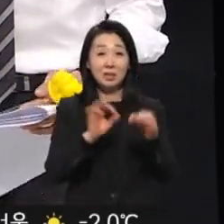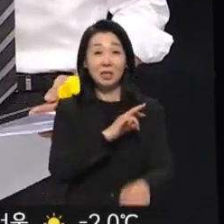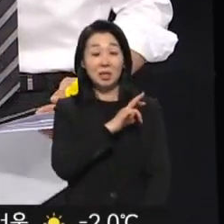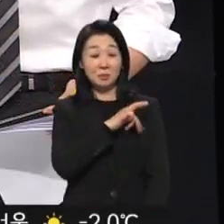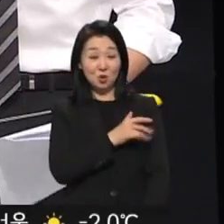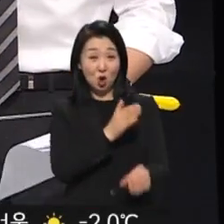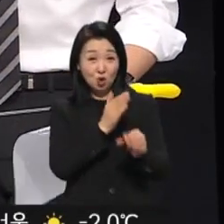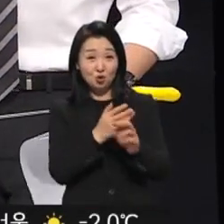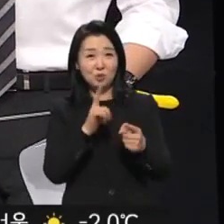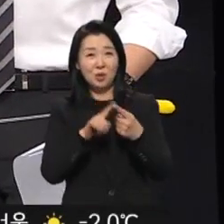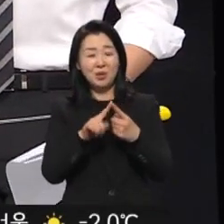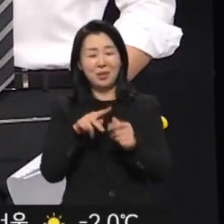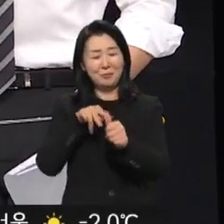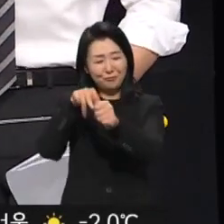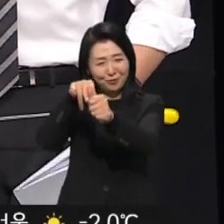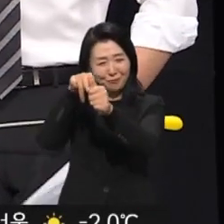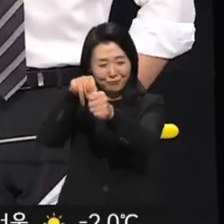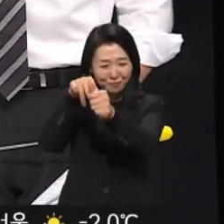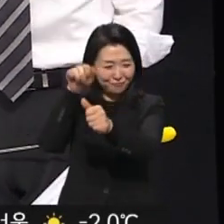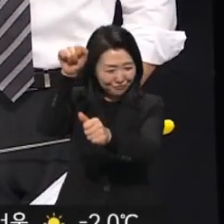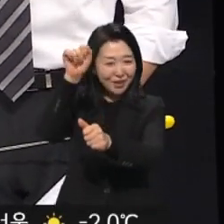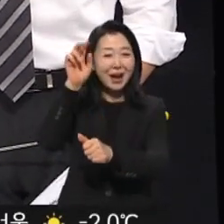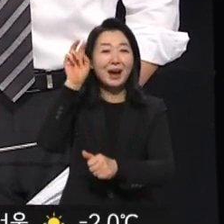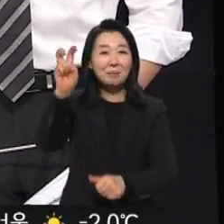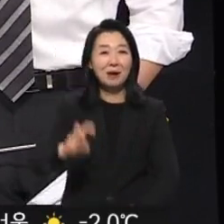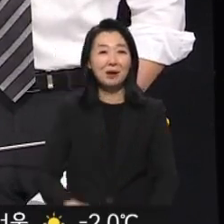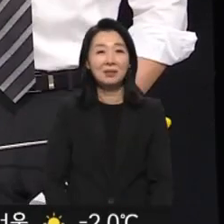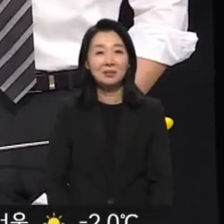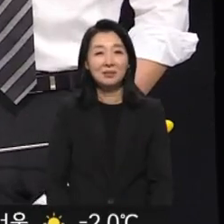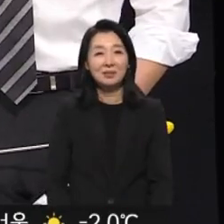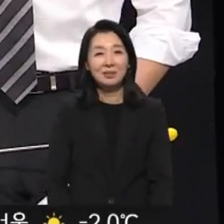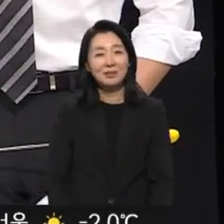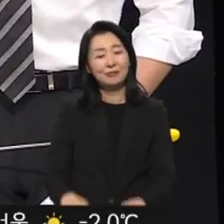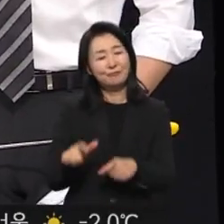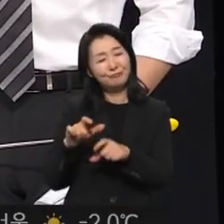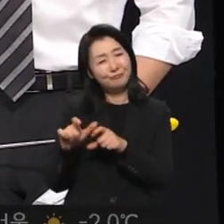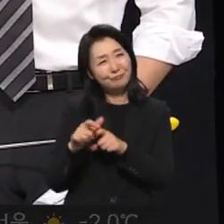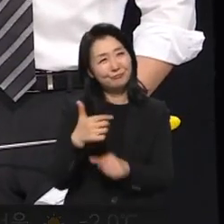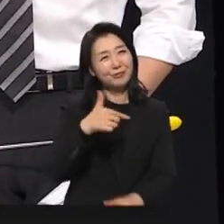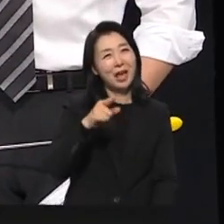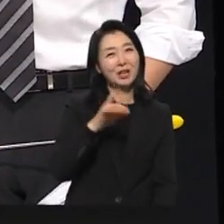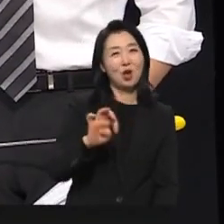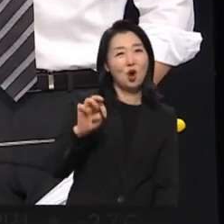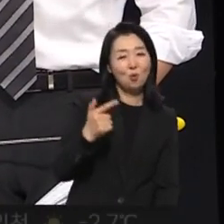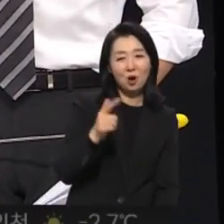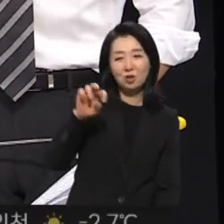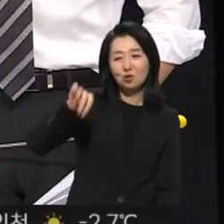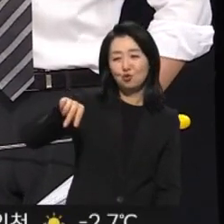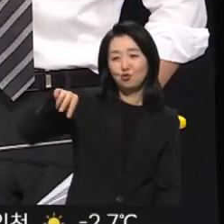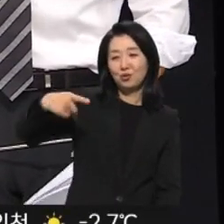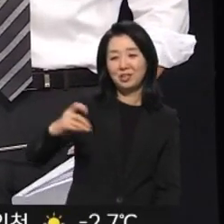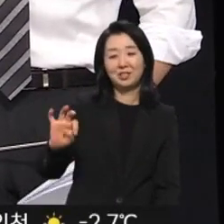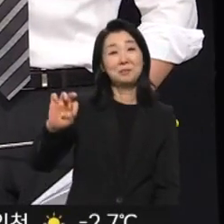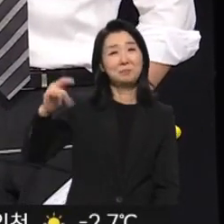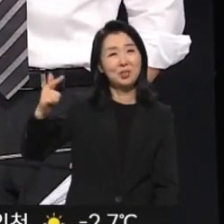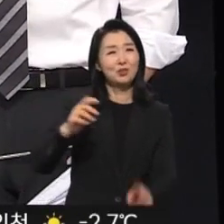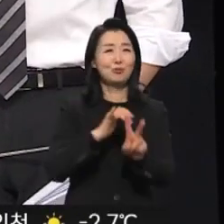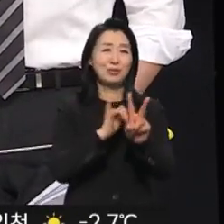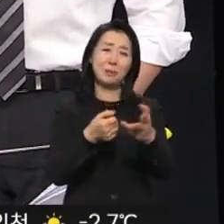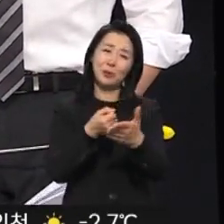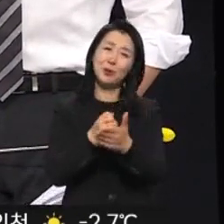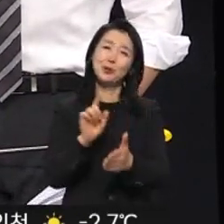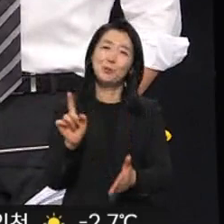필두로 이제 곧 출사표 러시가 이어질 분위기죠. 여전히 고심 중인 나경원, 유승민 두 사람은 어떤 선택을 하게